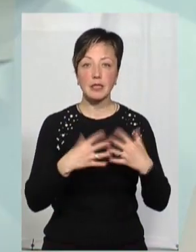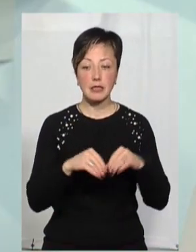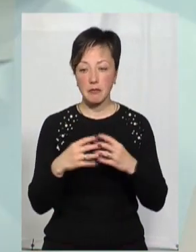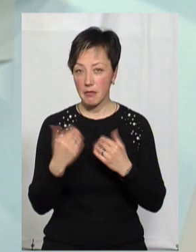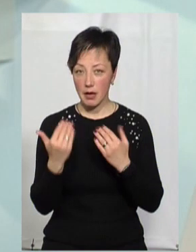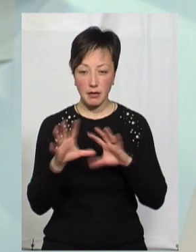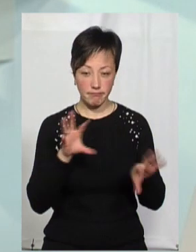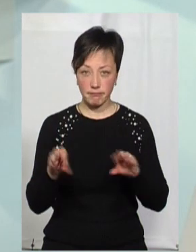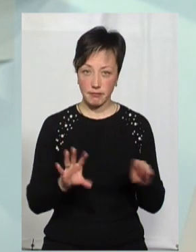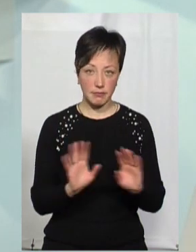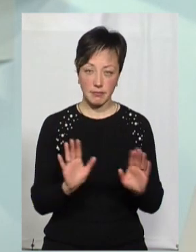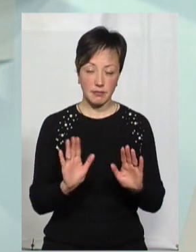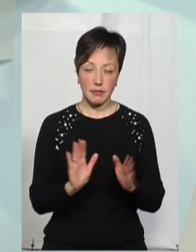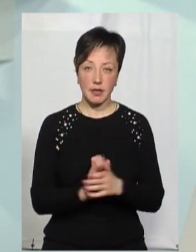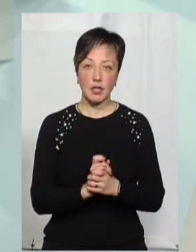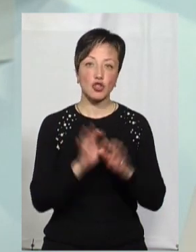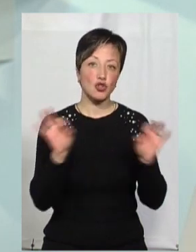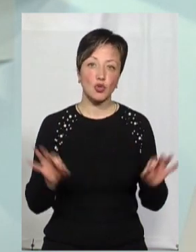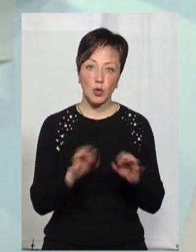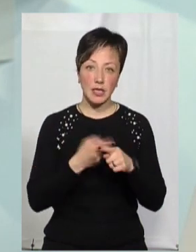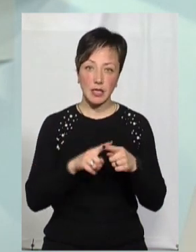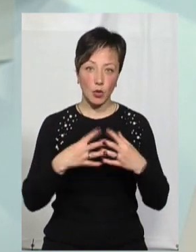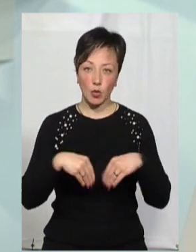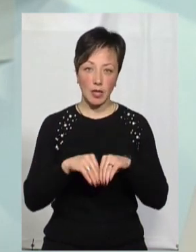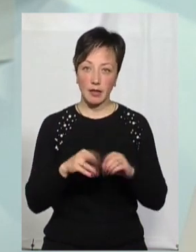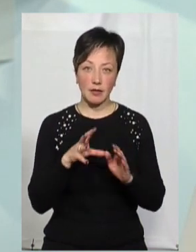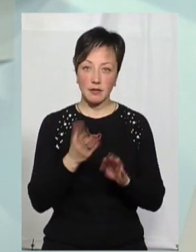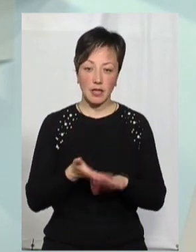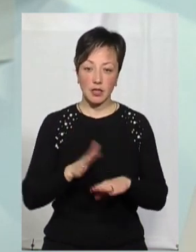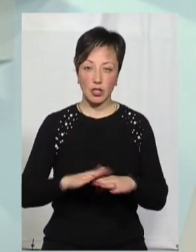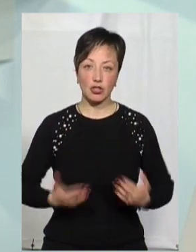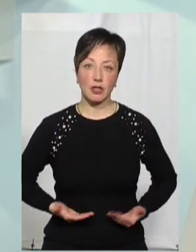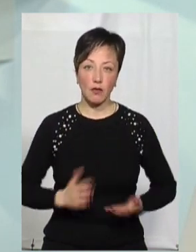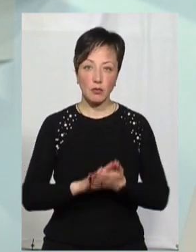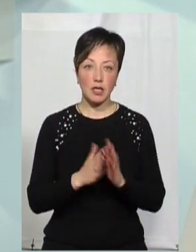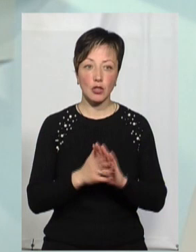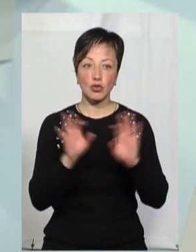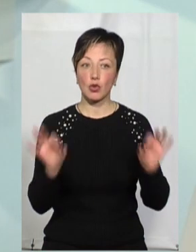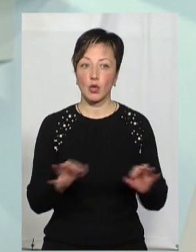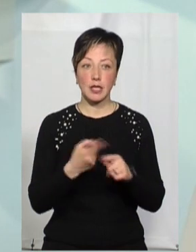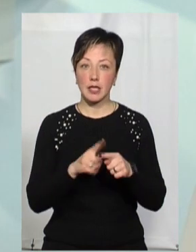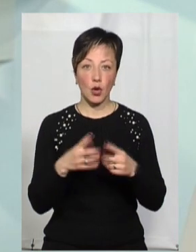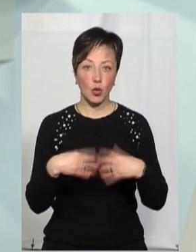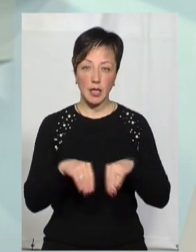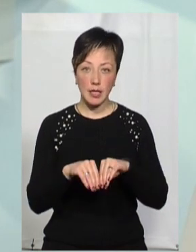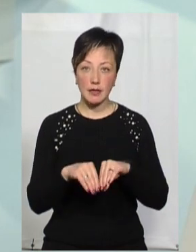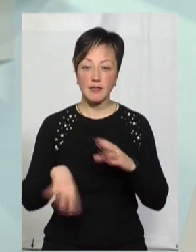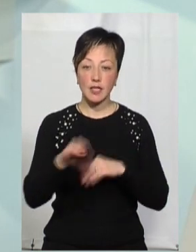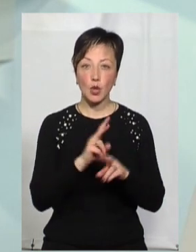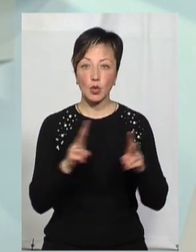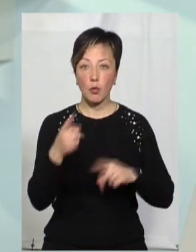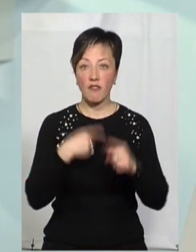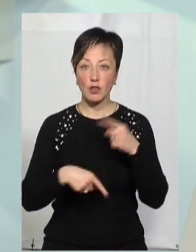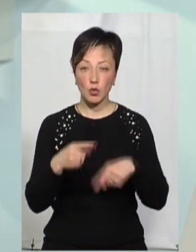сімейні, всі діти сімейні, жодна з цих родин не є в складних життєвих обставин, і жодна з цих родин, оскільки всі ті,